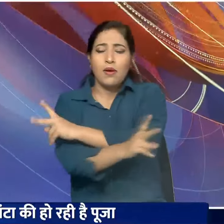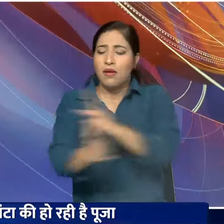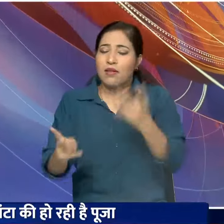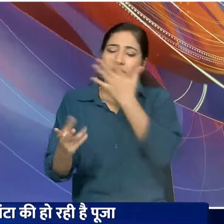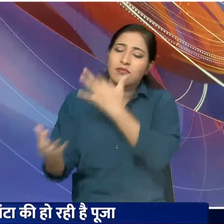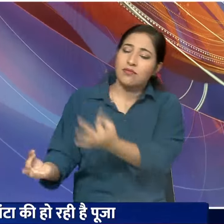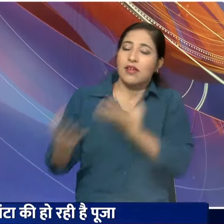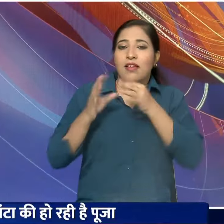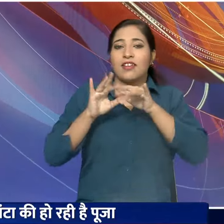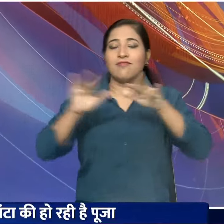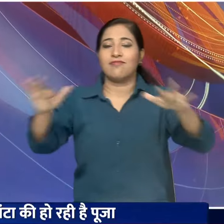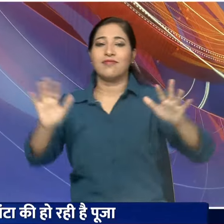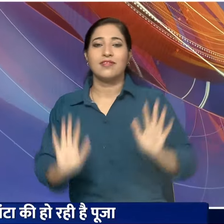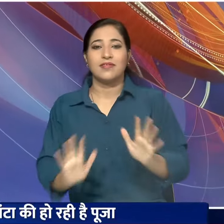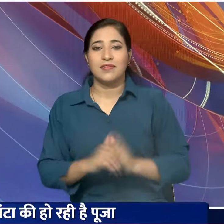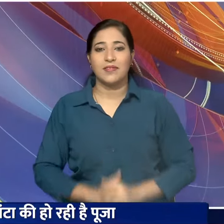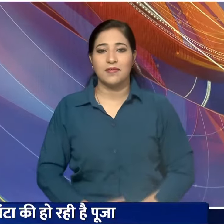छटा बिखेरता है।